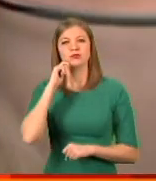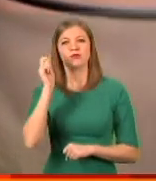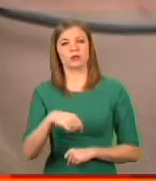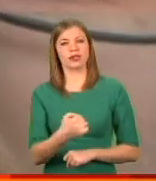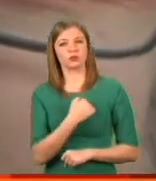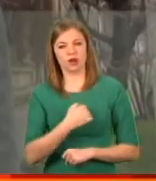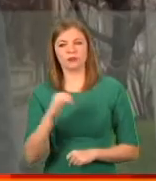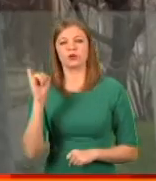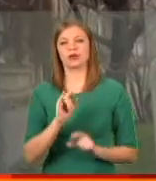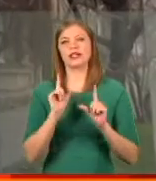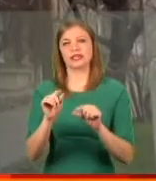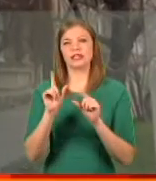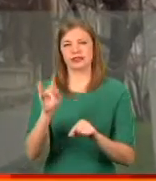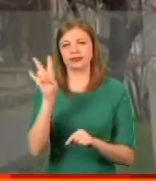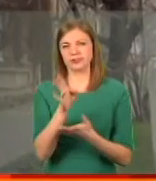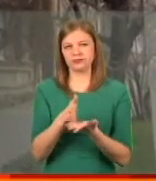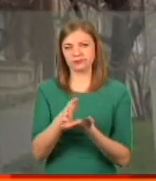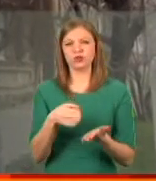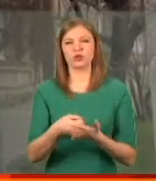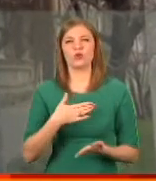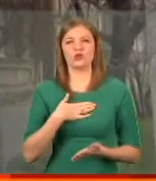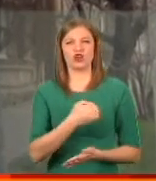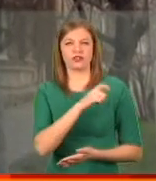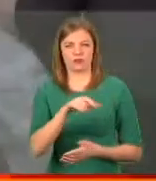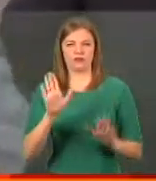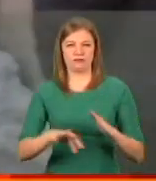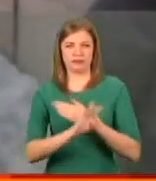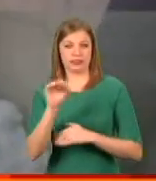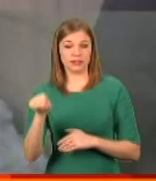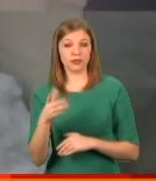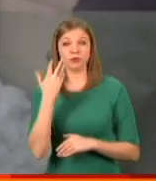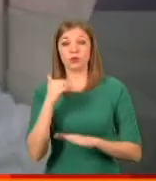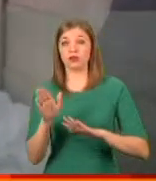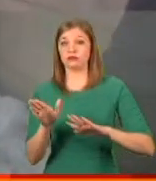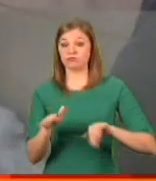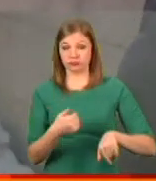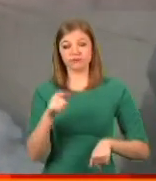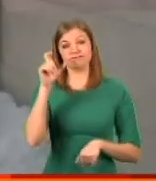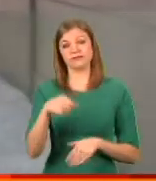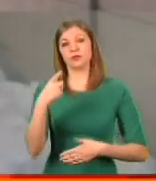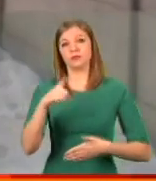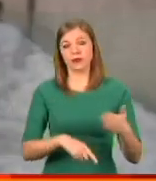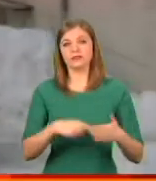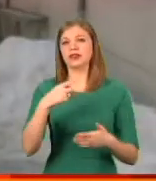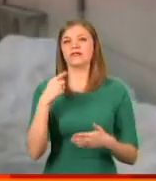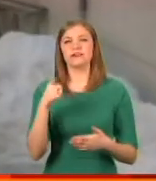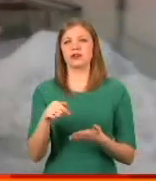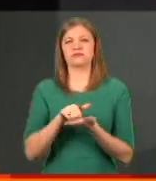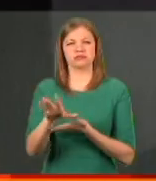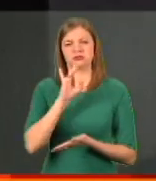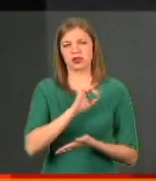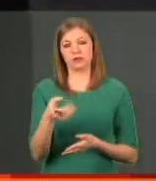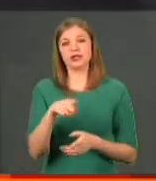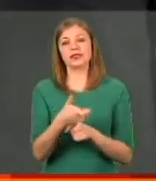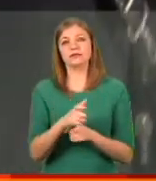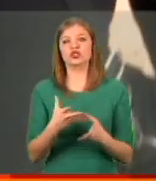українську армію та їздив правити службу до наших вояків на Схід. По тому, що сталося, панотець Ігор певнить, віри не зречеться, тим більше,